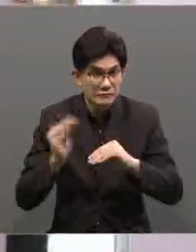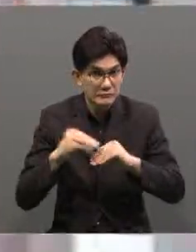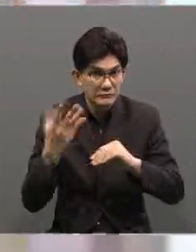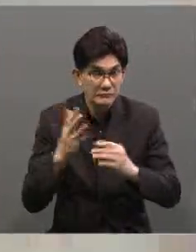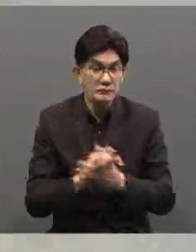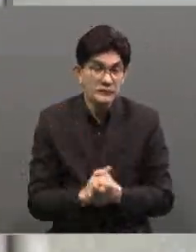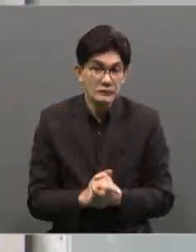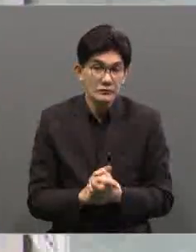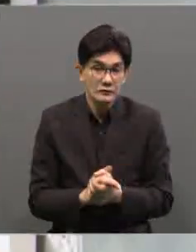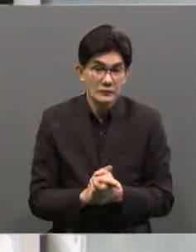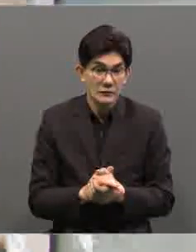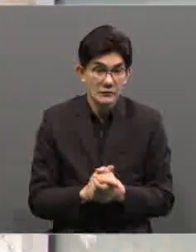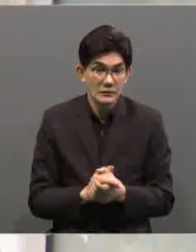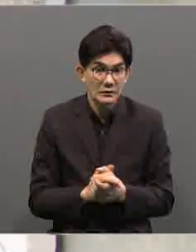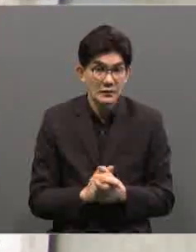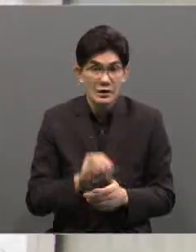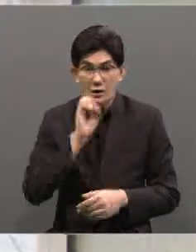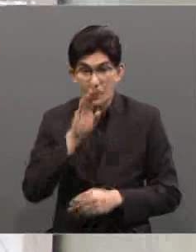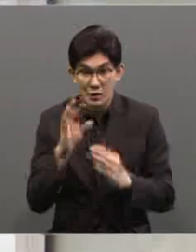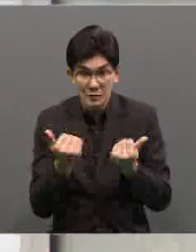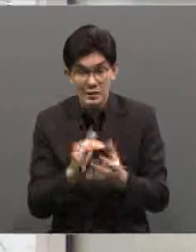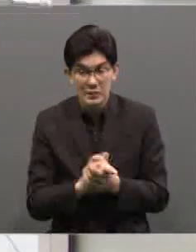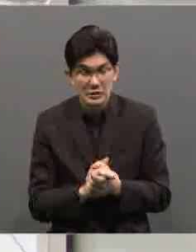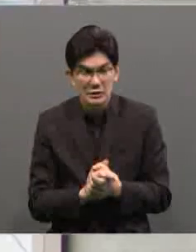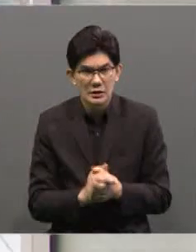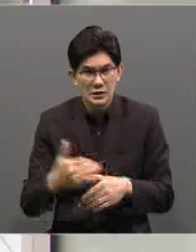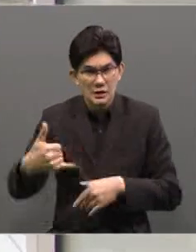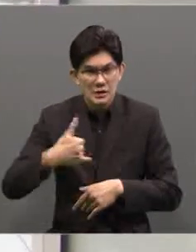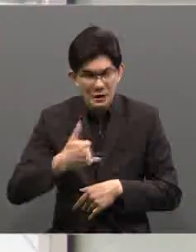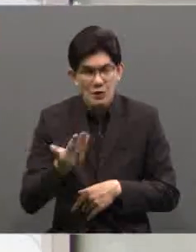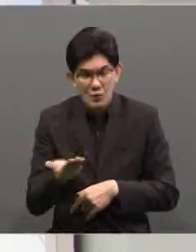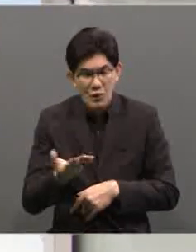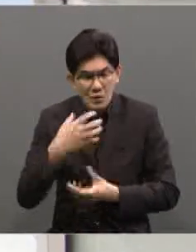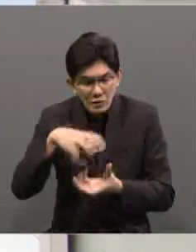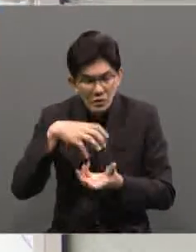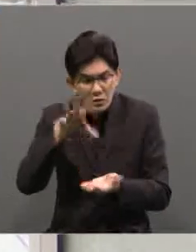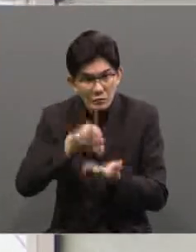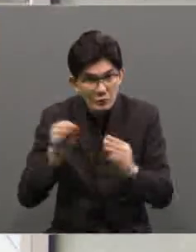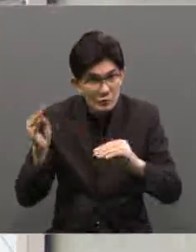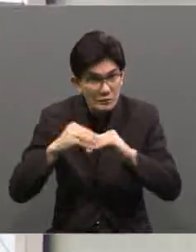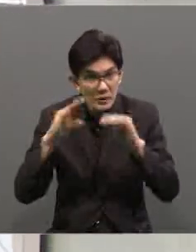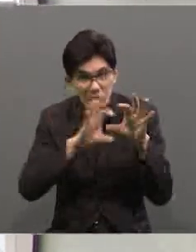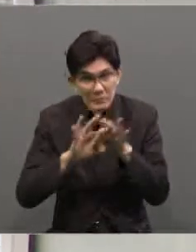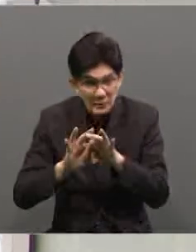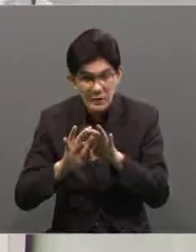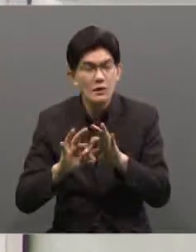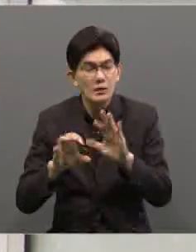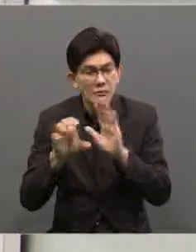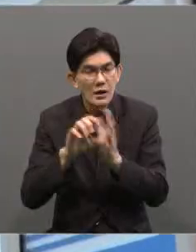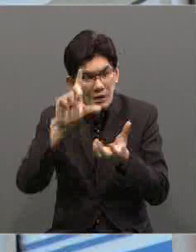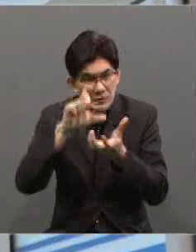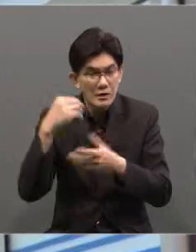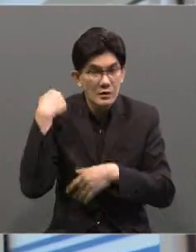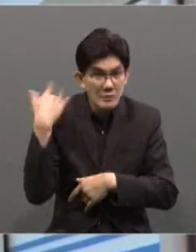ด้วยคุณเช่นได้บอกกับสื่อครับว่าวันนี้เขาให้มาเป็นพยานขอข้อมูลว่าเกี่ยวข้องอะไรกับบุคคลในภาพถ่ายไหม